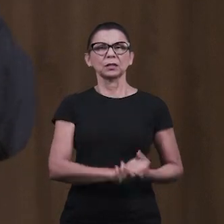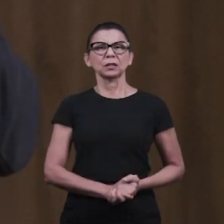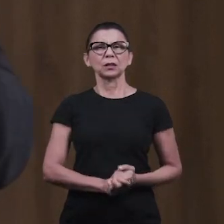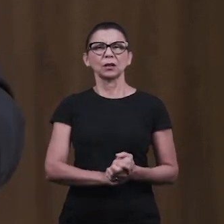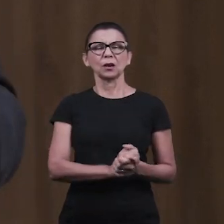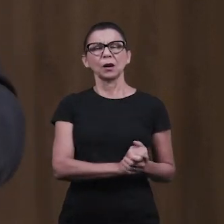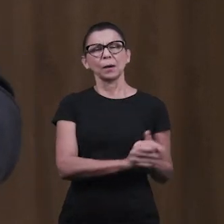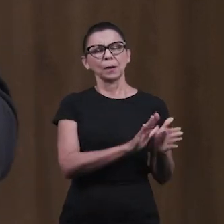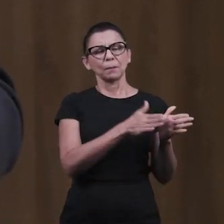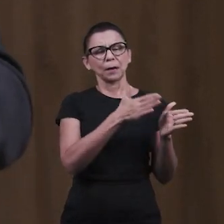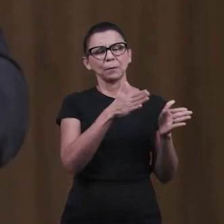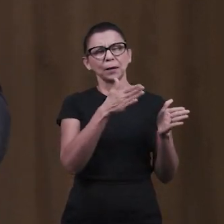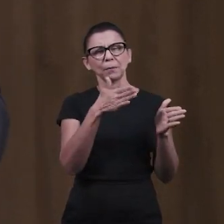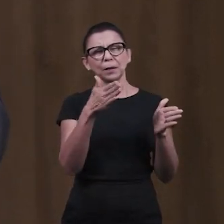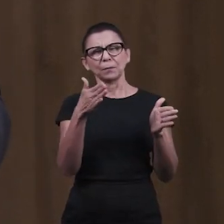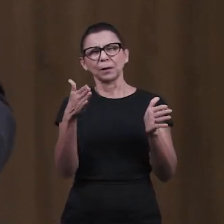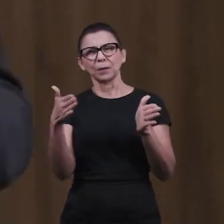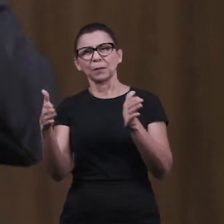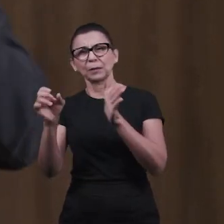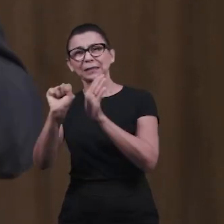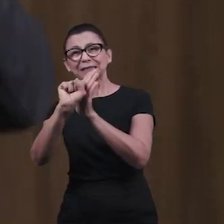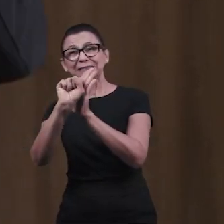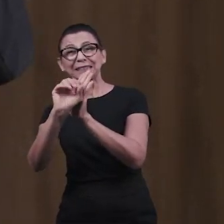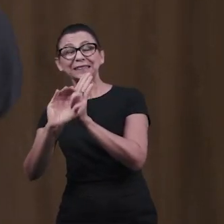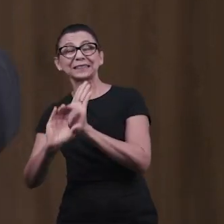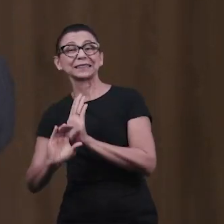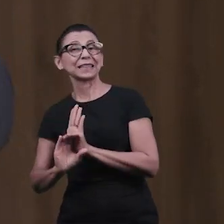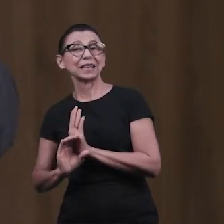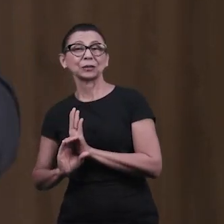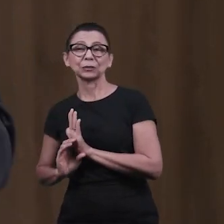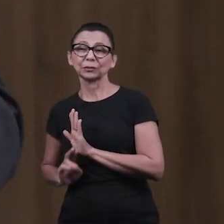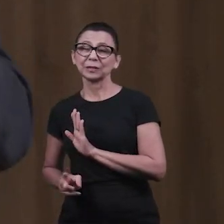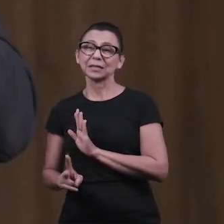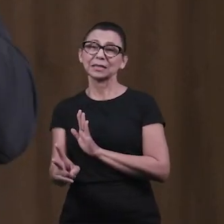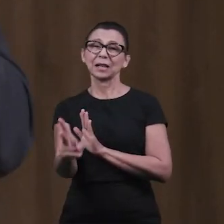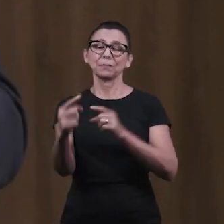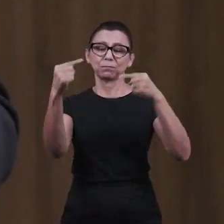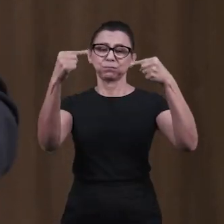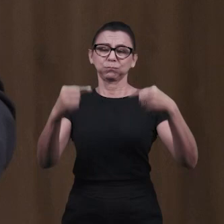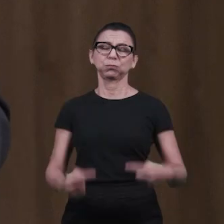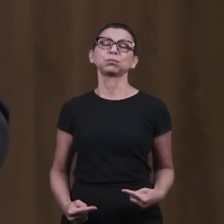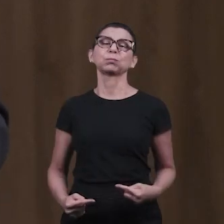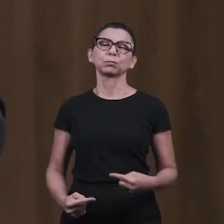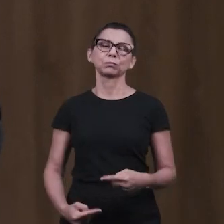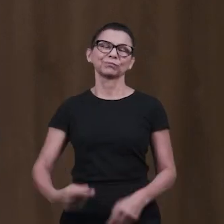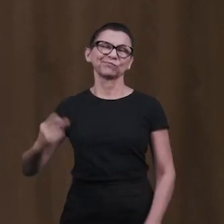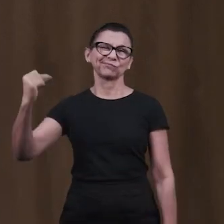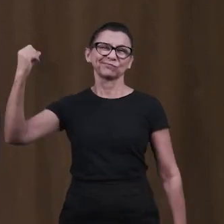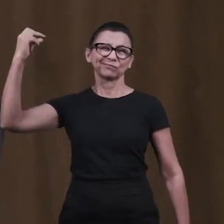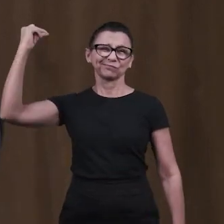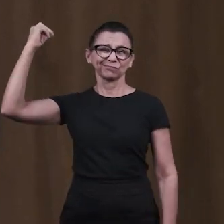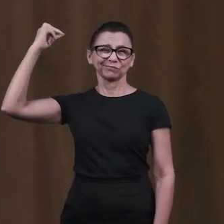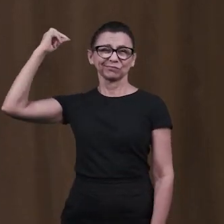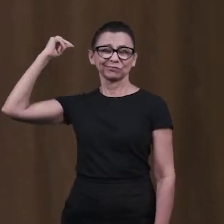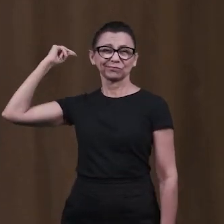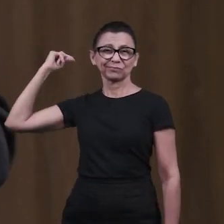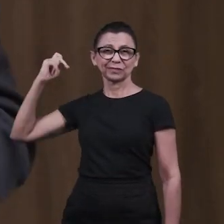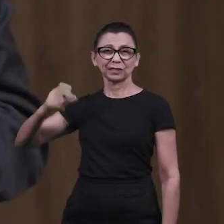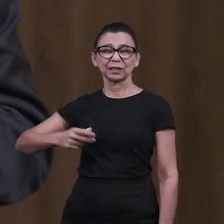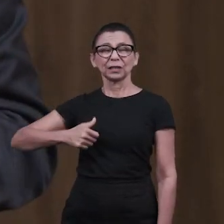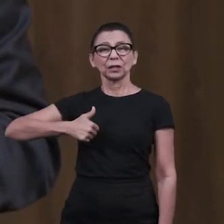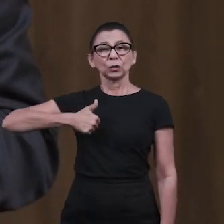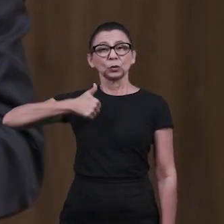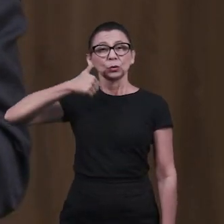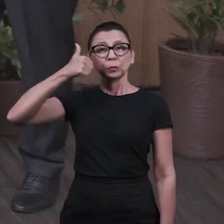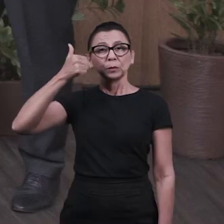et il y a eu une réaction effective contre le royaume de Dieu depuis le premier jour d'existence